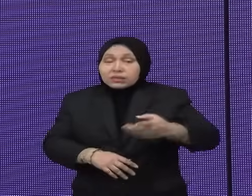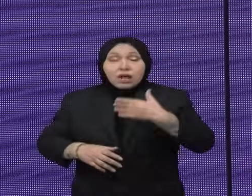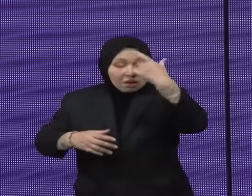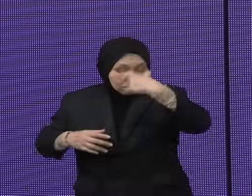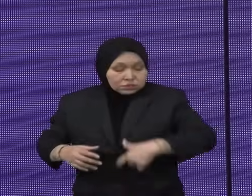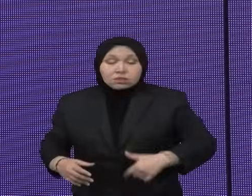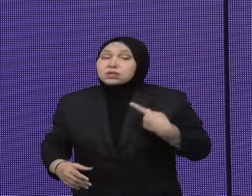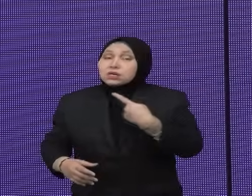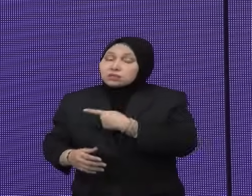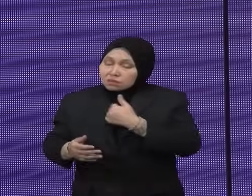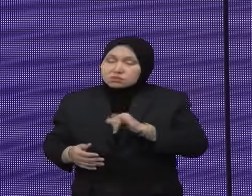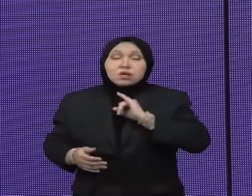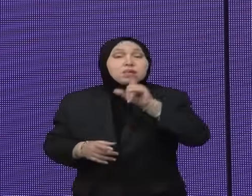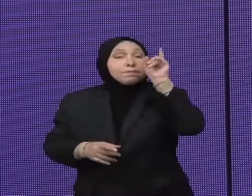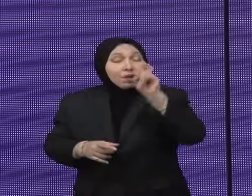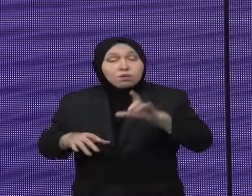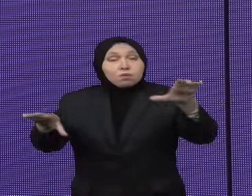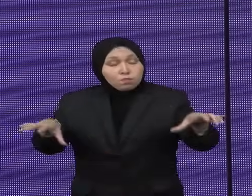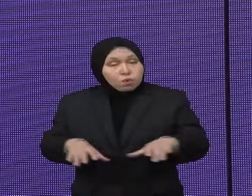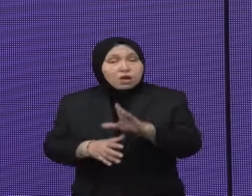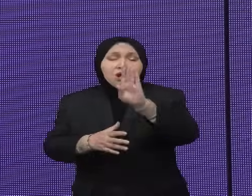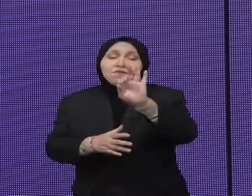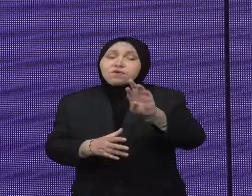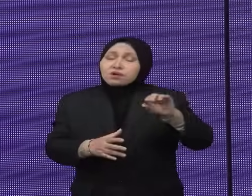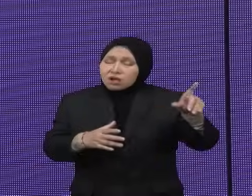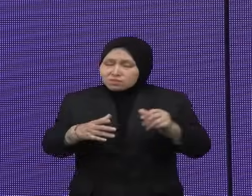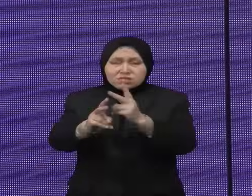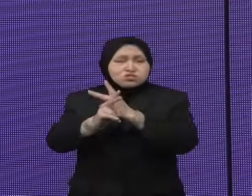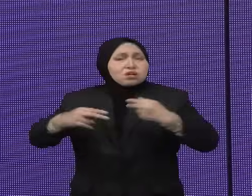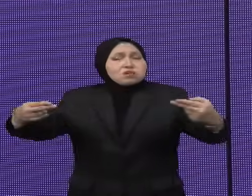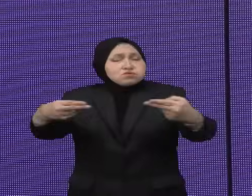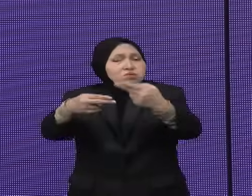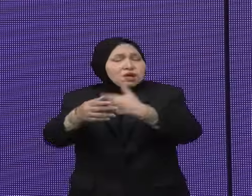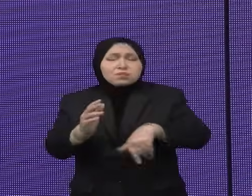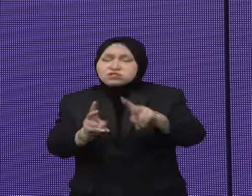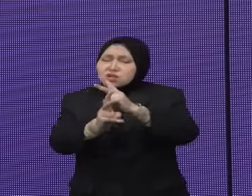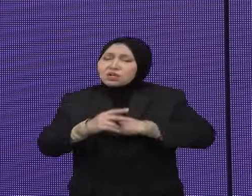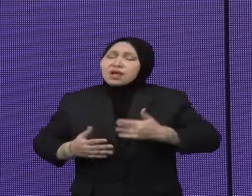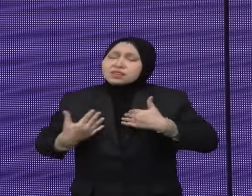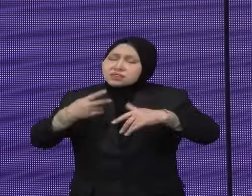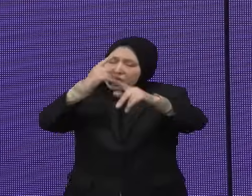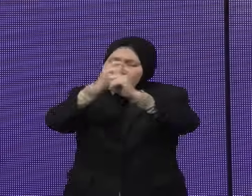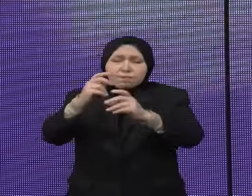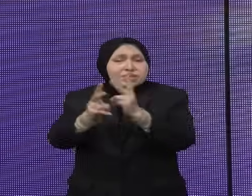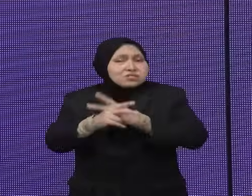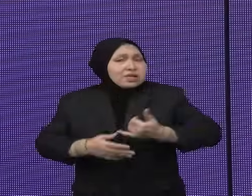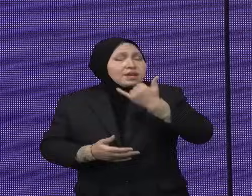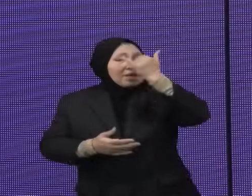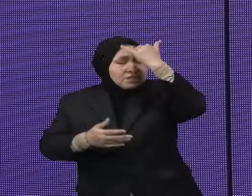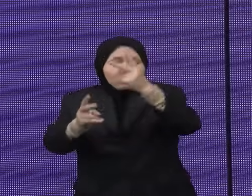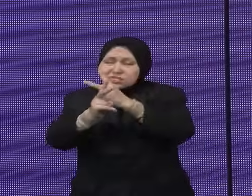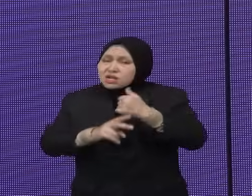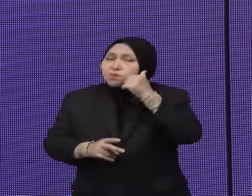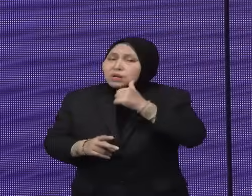kita bahawa saya perlu menunaikan faraid, menjaga silaturahim, menjaga takwa, menjaga anak yatim, menjaga golongan